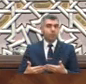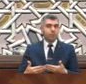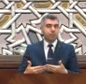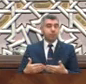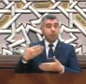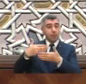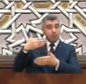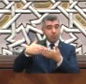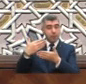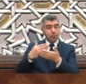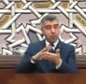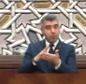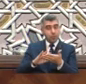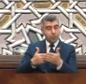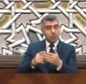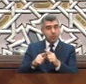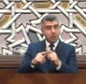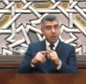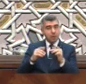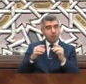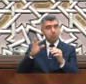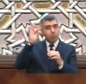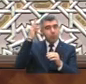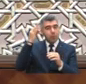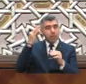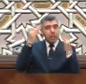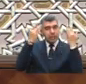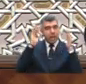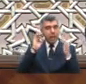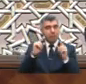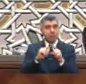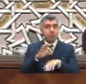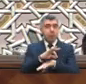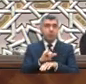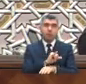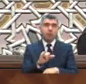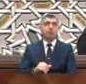شي حاجه بحال المندوبيه الثقافيه كنبنيو لهاد الشعب باش واحد يدير فيها المكتب ديالو. شكرا السيد النائب.